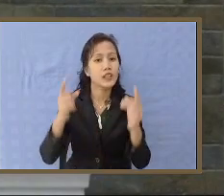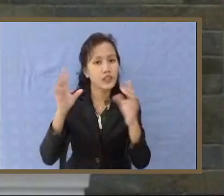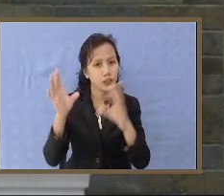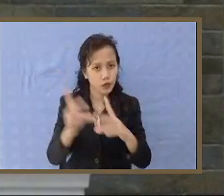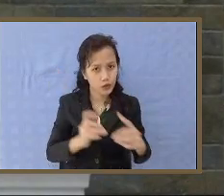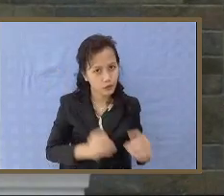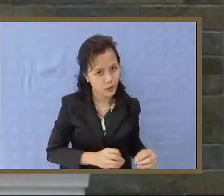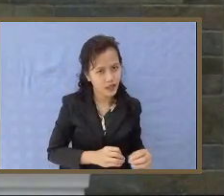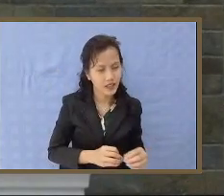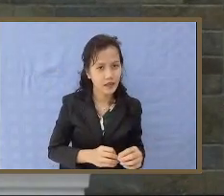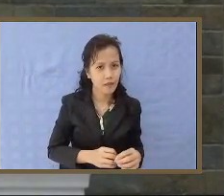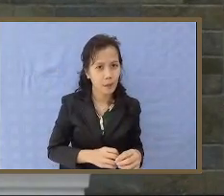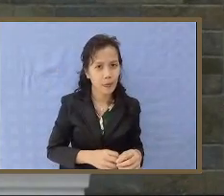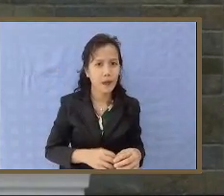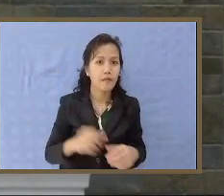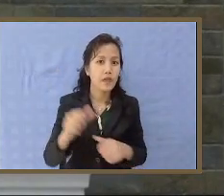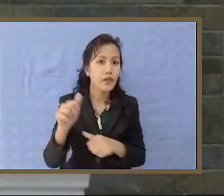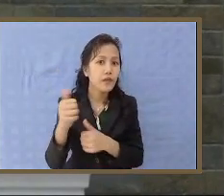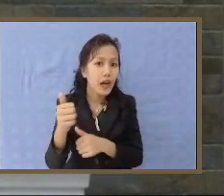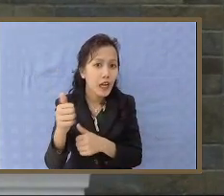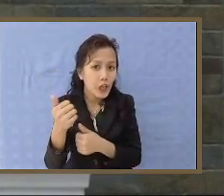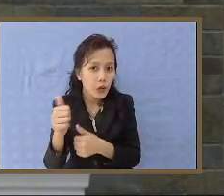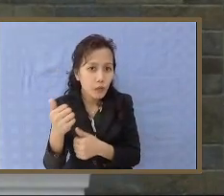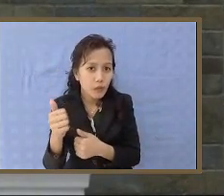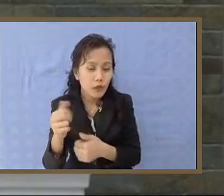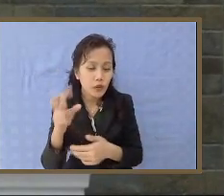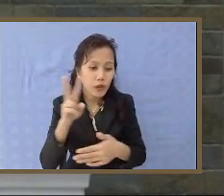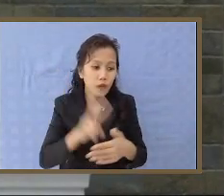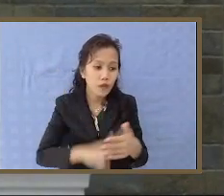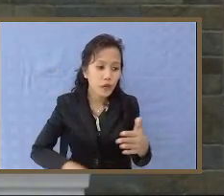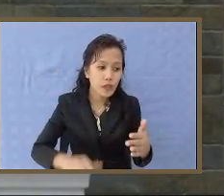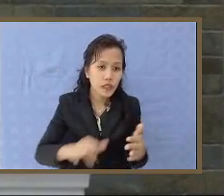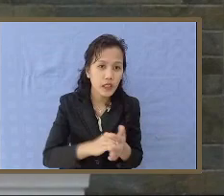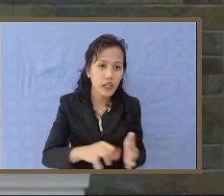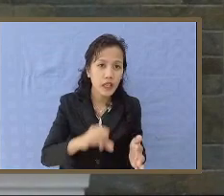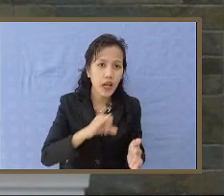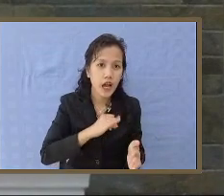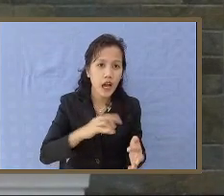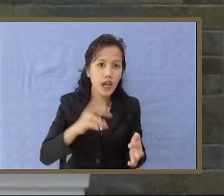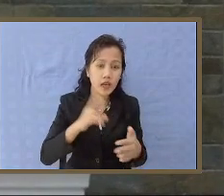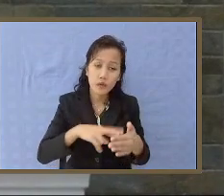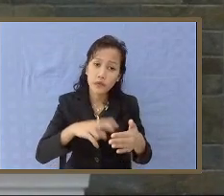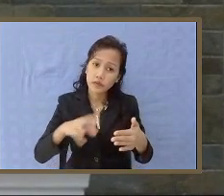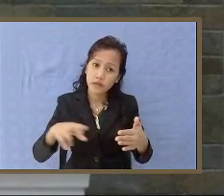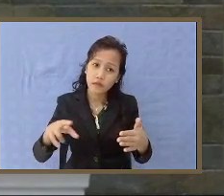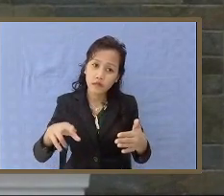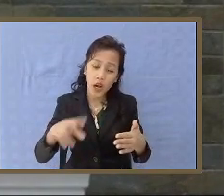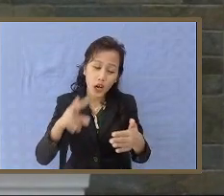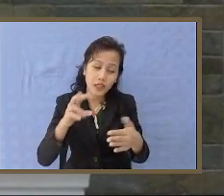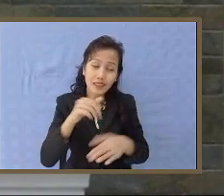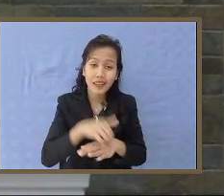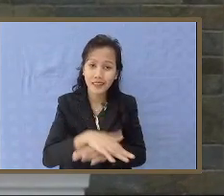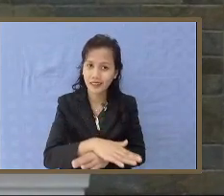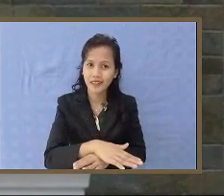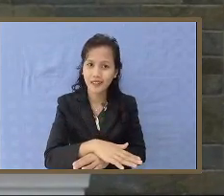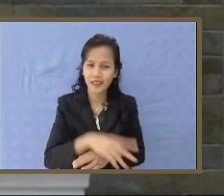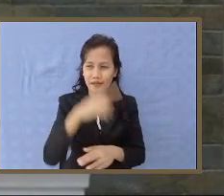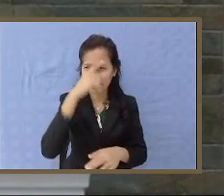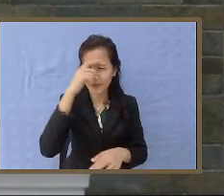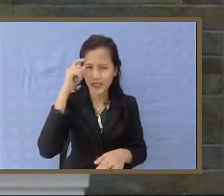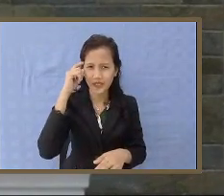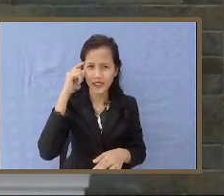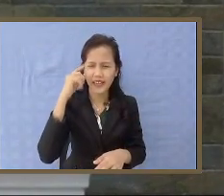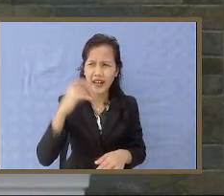kapatid, sundan nyo po yung verse na pinapadala ko po sa inyo sapagkat ang pinapadala ko po sa inyong verse ay nanggagaling sa the